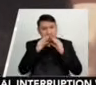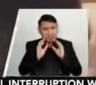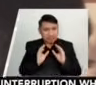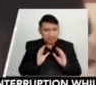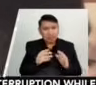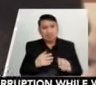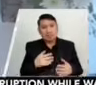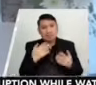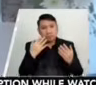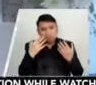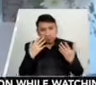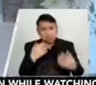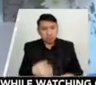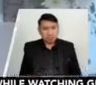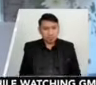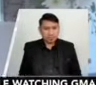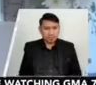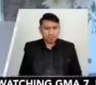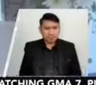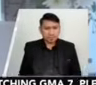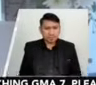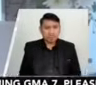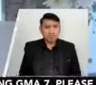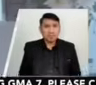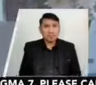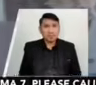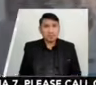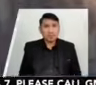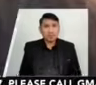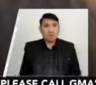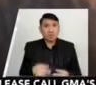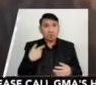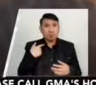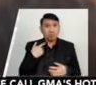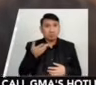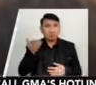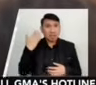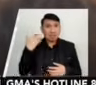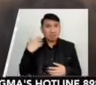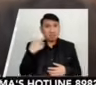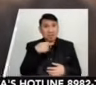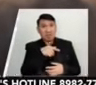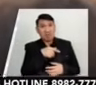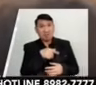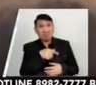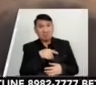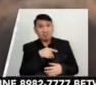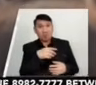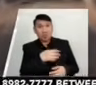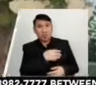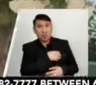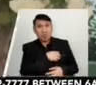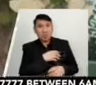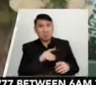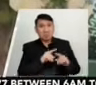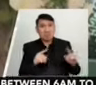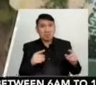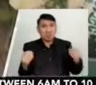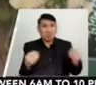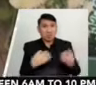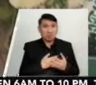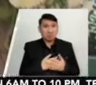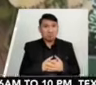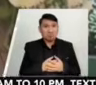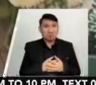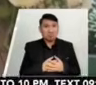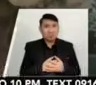na persons in interest ay dating mga pulis. Meron na pong takot eh. Hindi mawawala yung agam sa